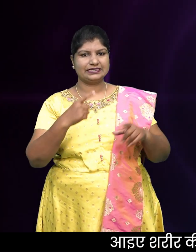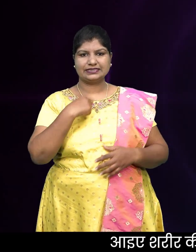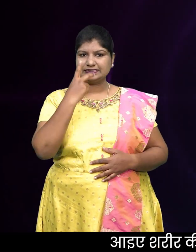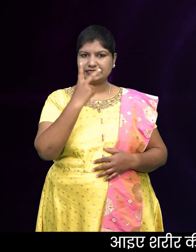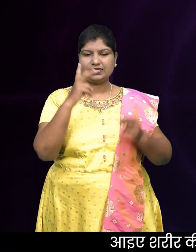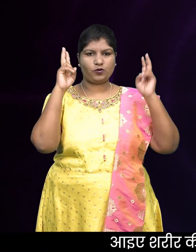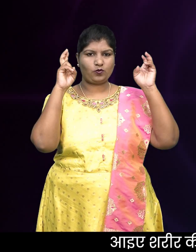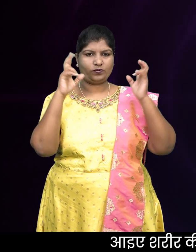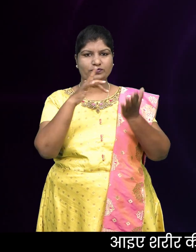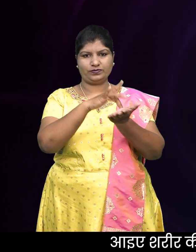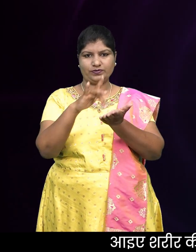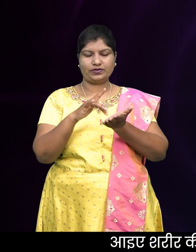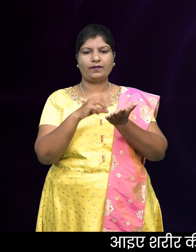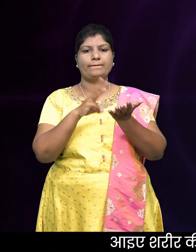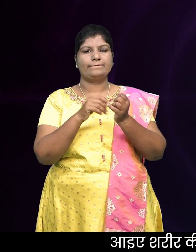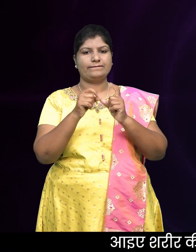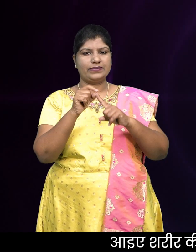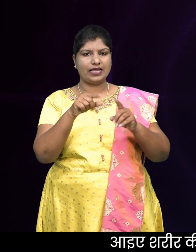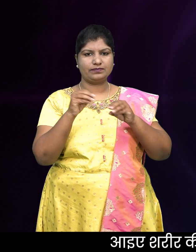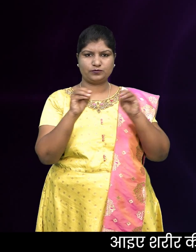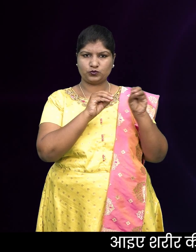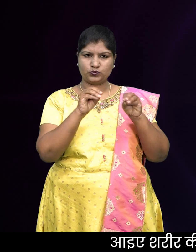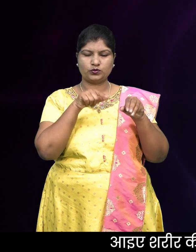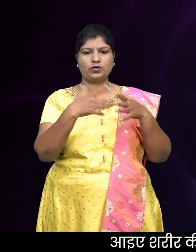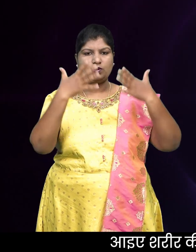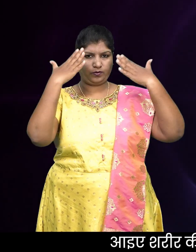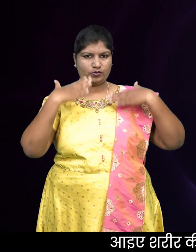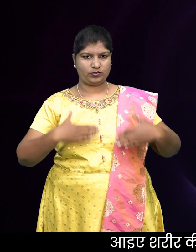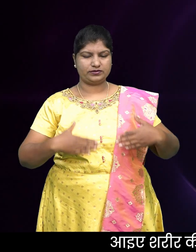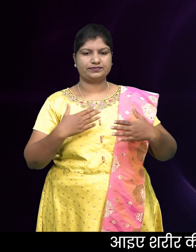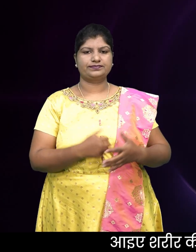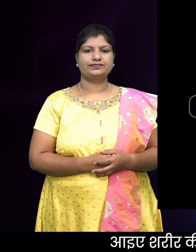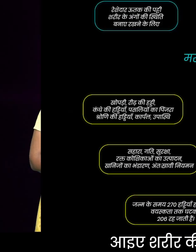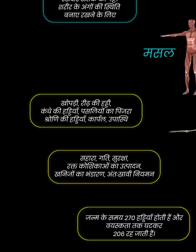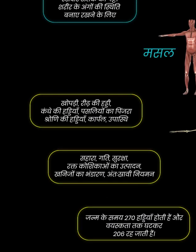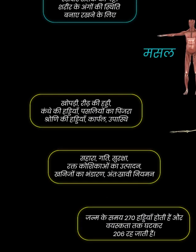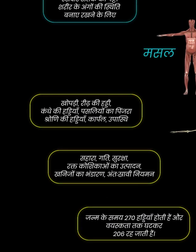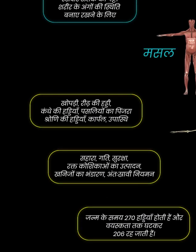आइए शरीर की गतिविधियों पर अवधारण मानचित्र देखें।